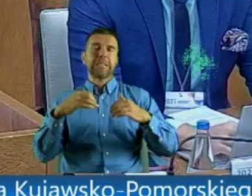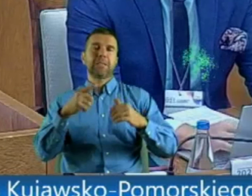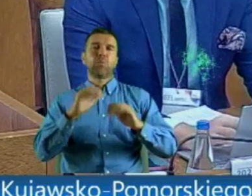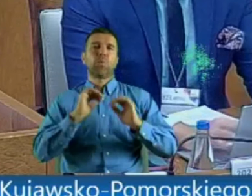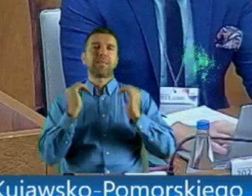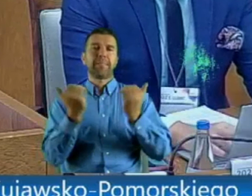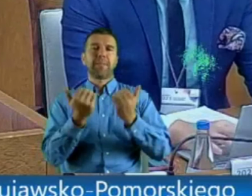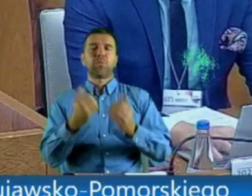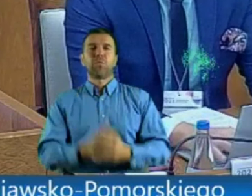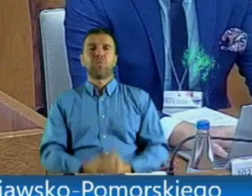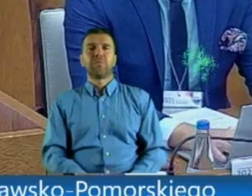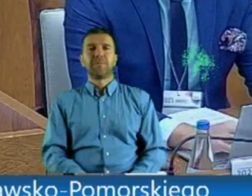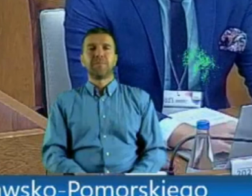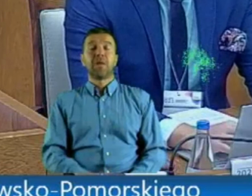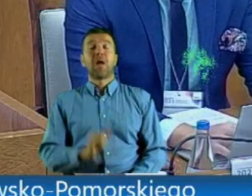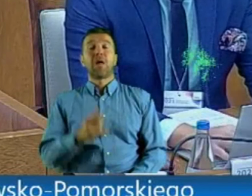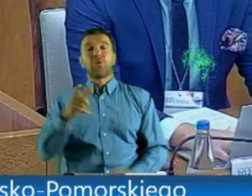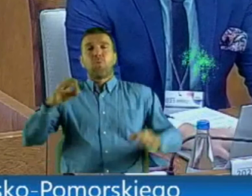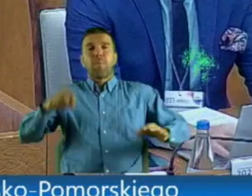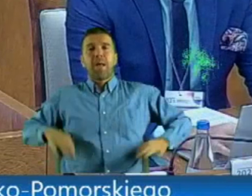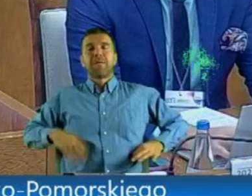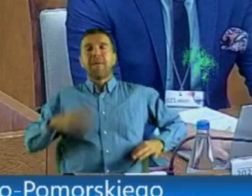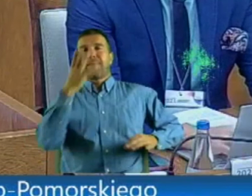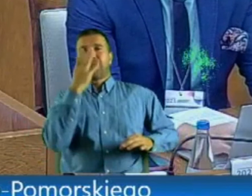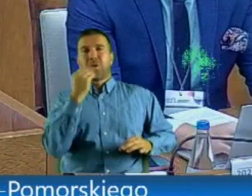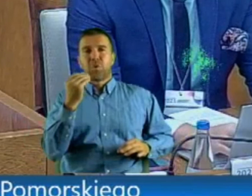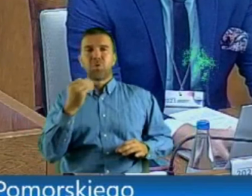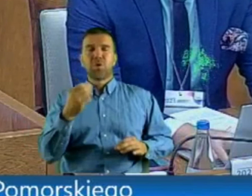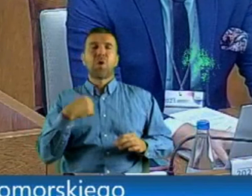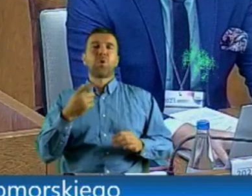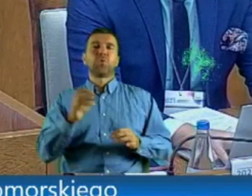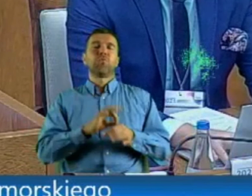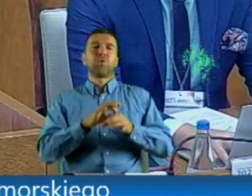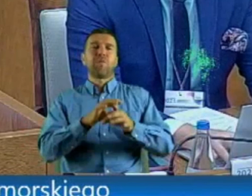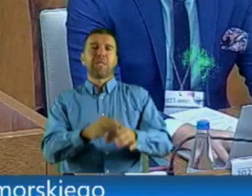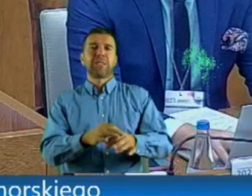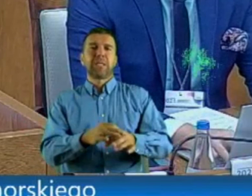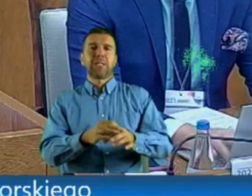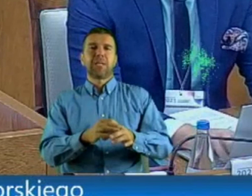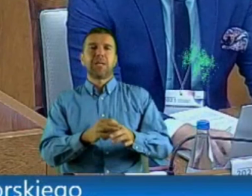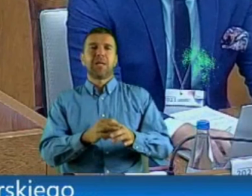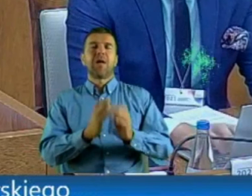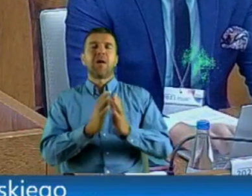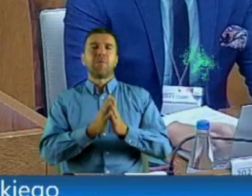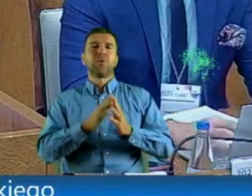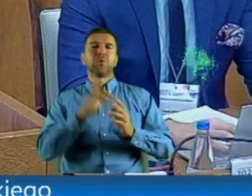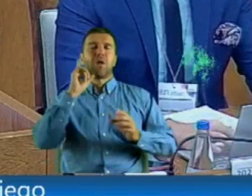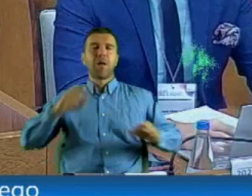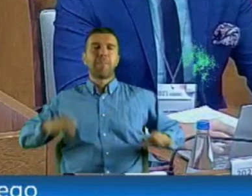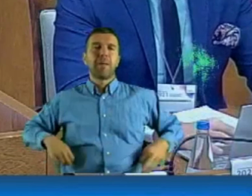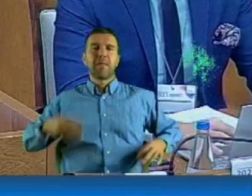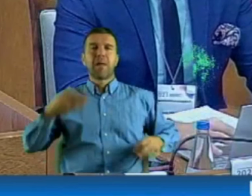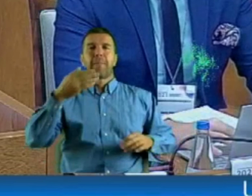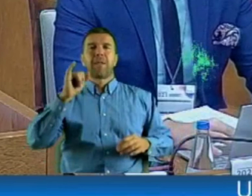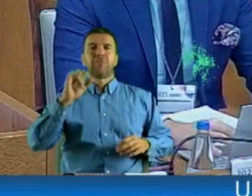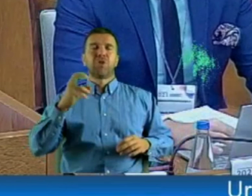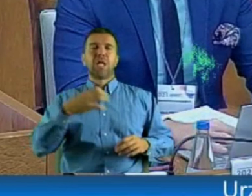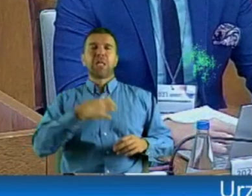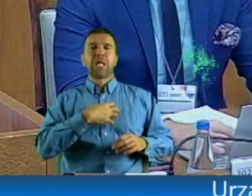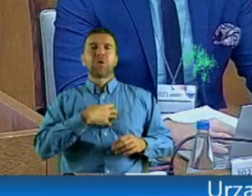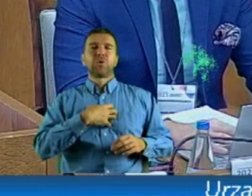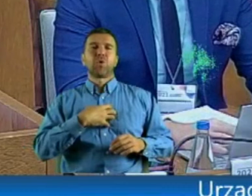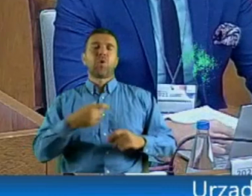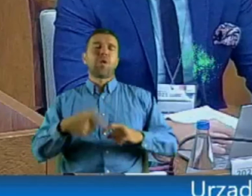jestem ciekawa, jak to u Państwa wygląda, a o wprowadzenie poproszę Pana Jakuba Mielczarka, dyrektora Biura